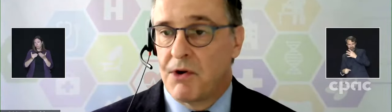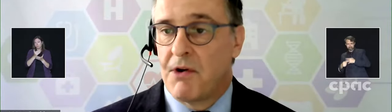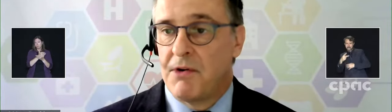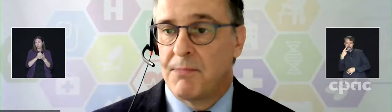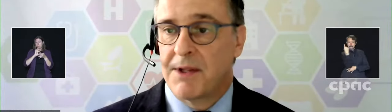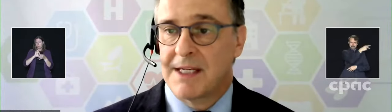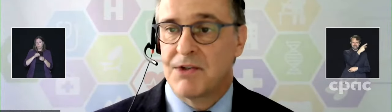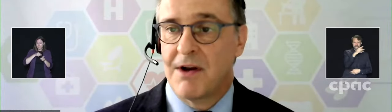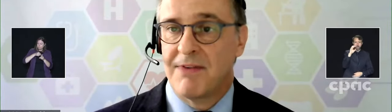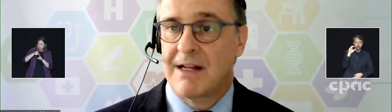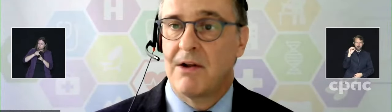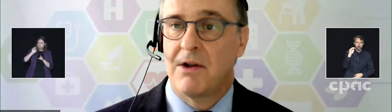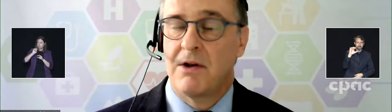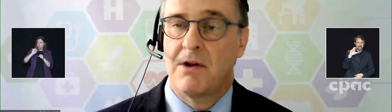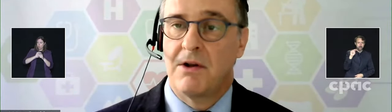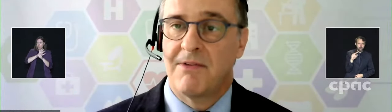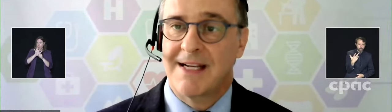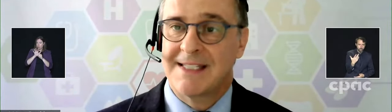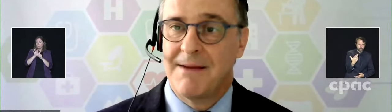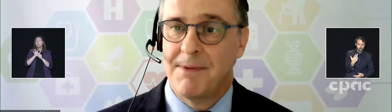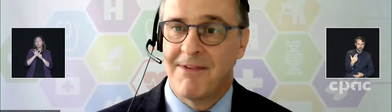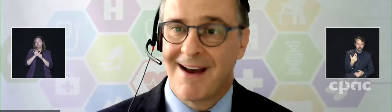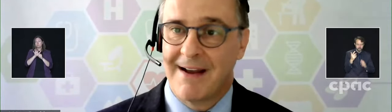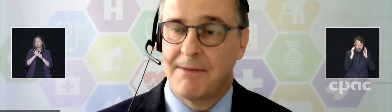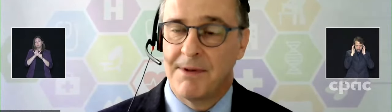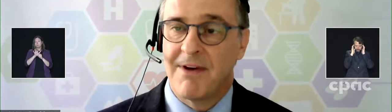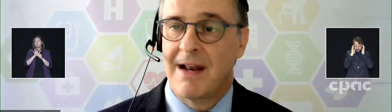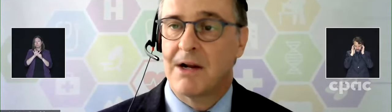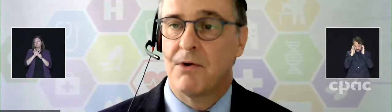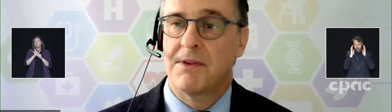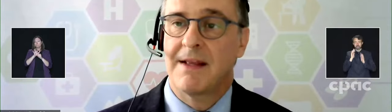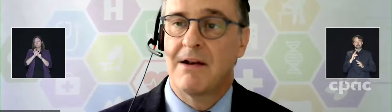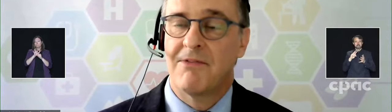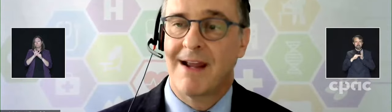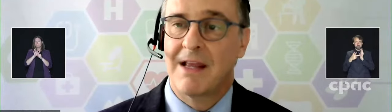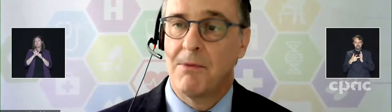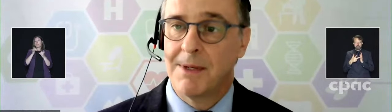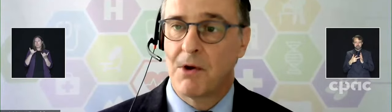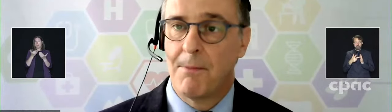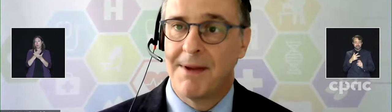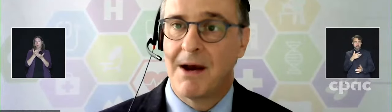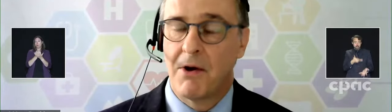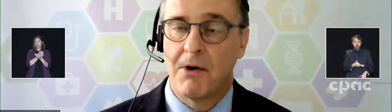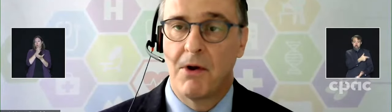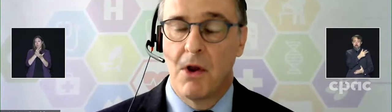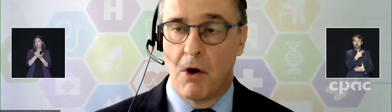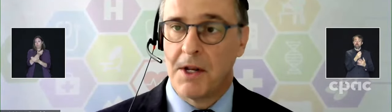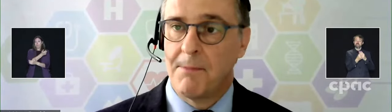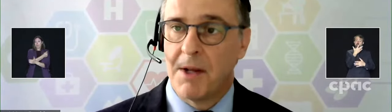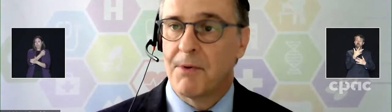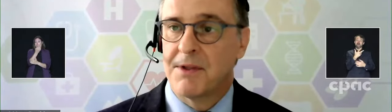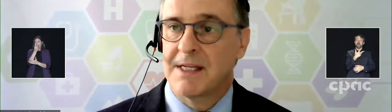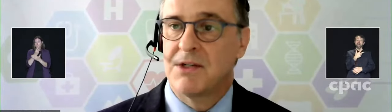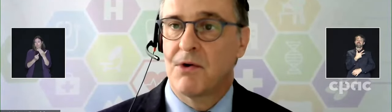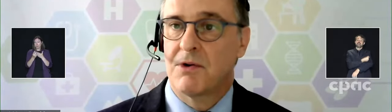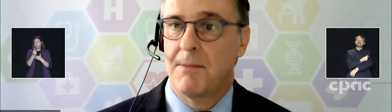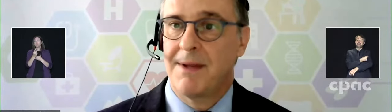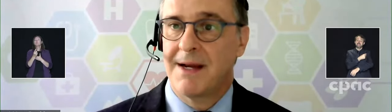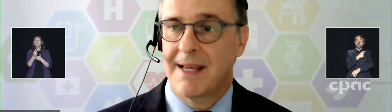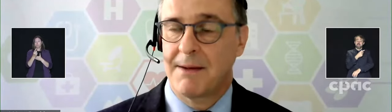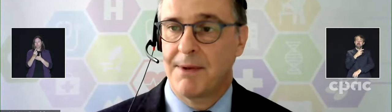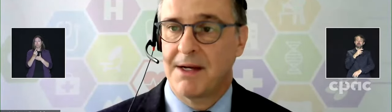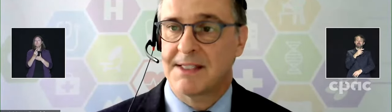protection avec le vaccin bivalent contenant le variant Omicron BA1, on a une bonne protection contre le BA4,